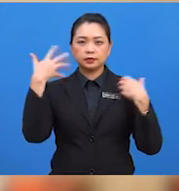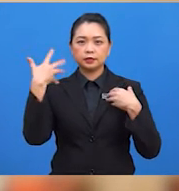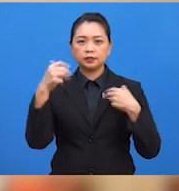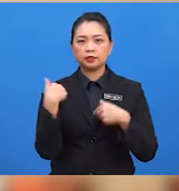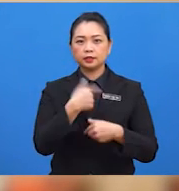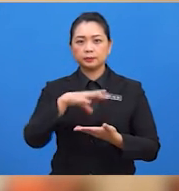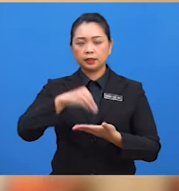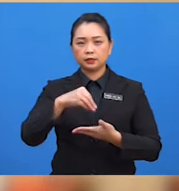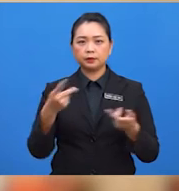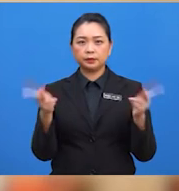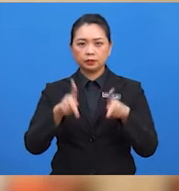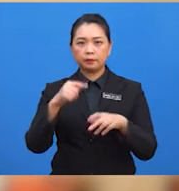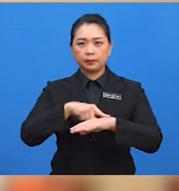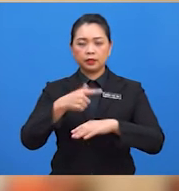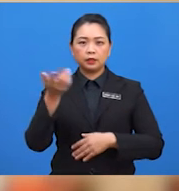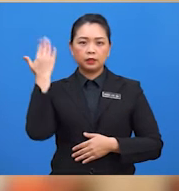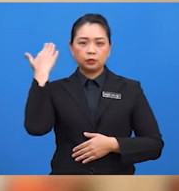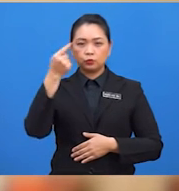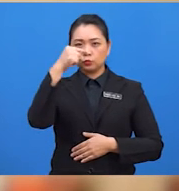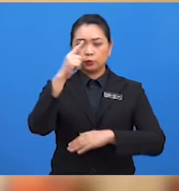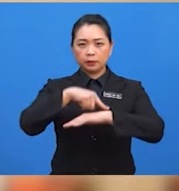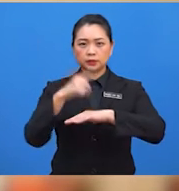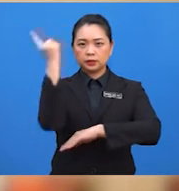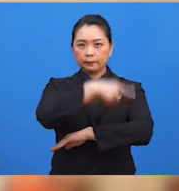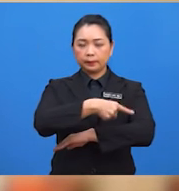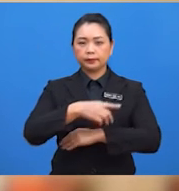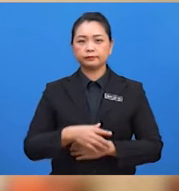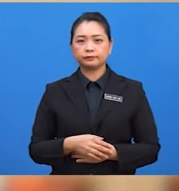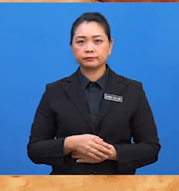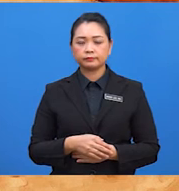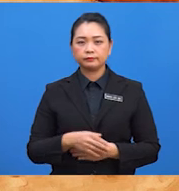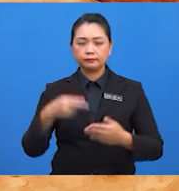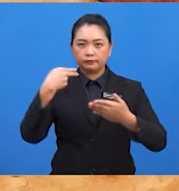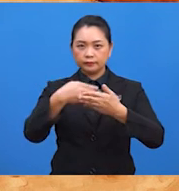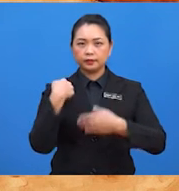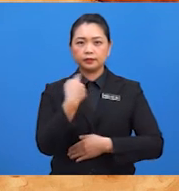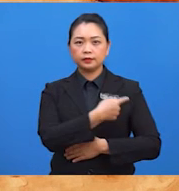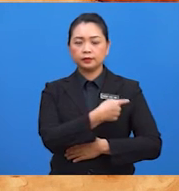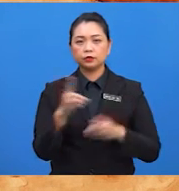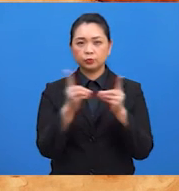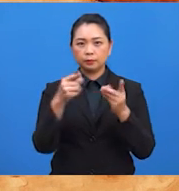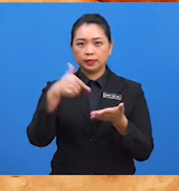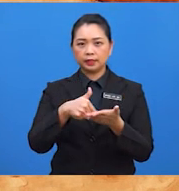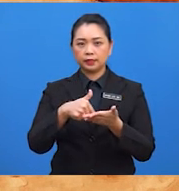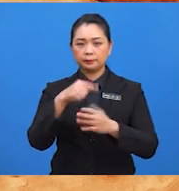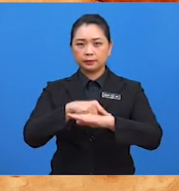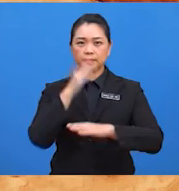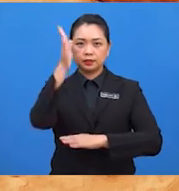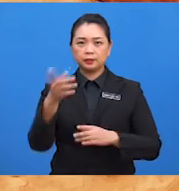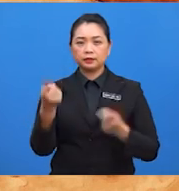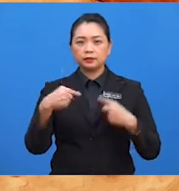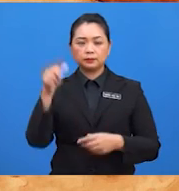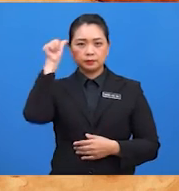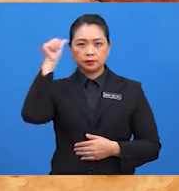kita belajar peristiwa masa lalu untuk masa hadapan. Sampai berjumpa lagi di masa akan datang.